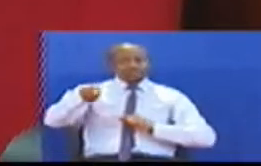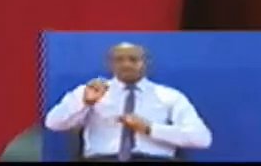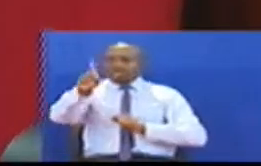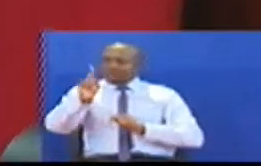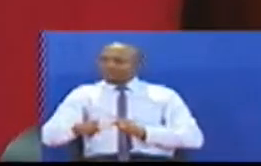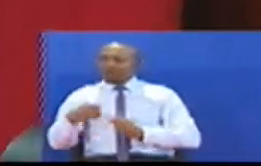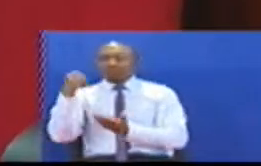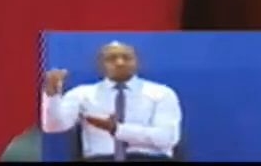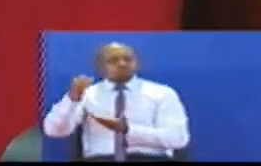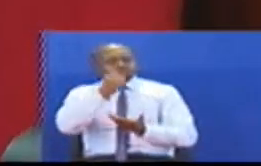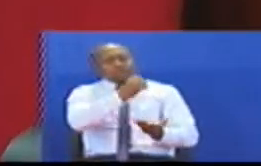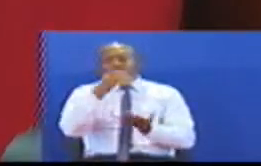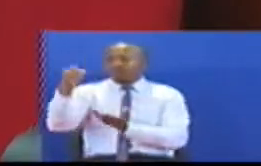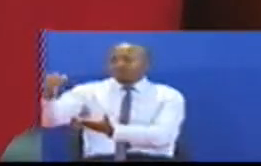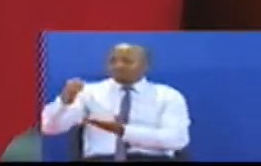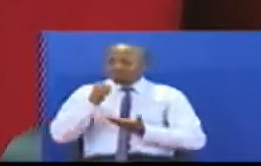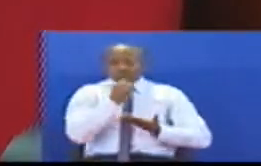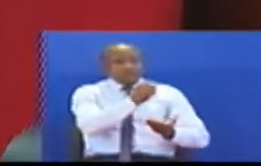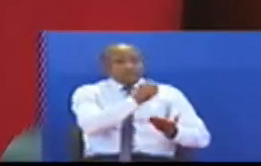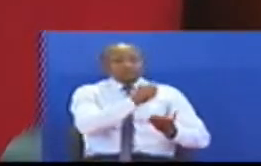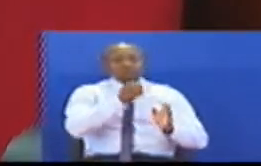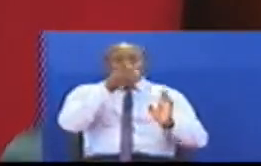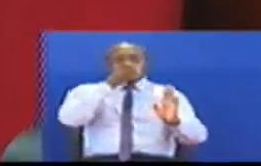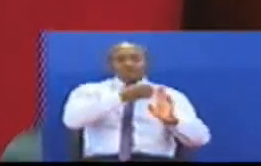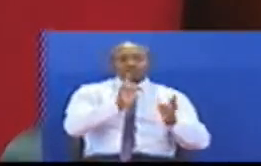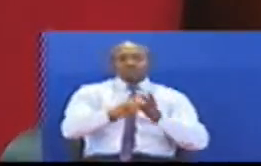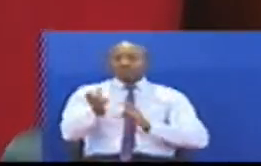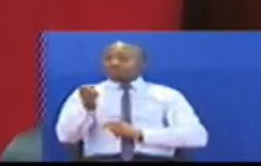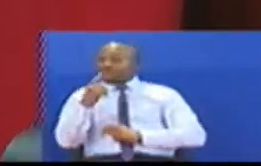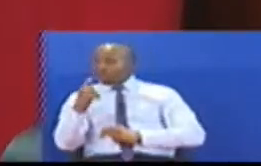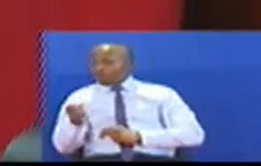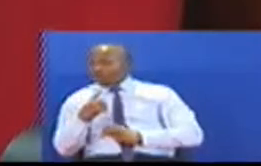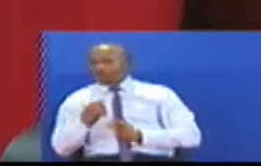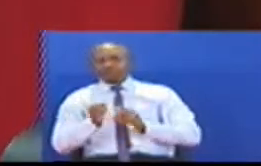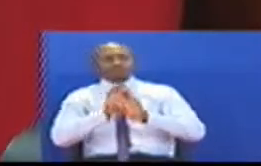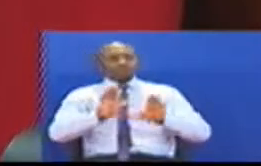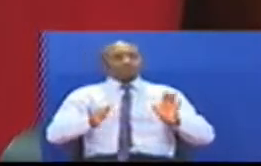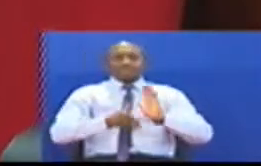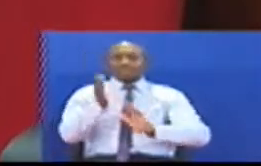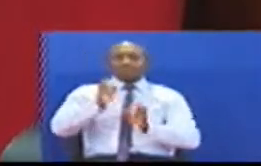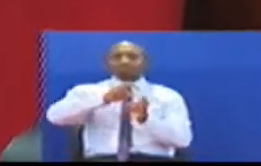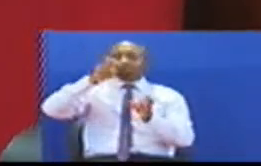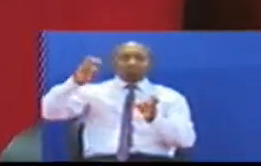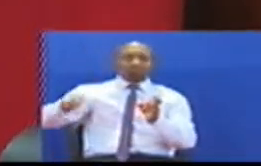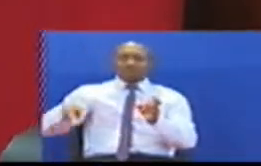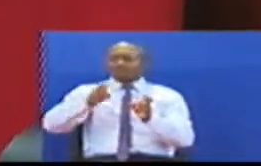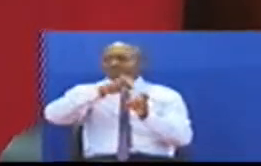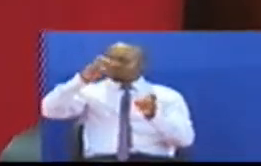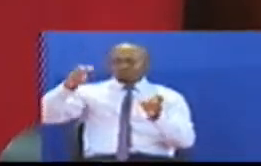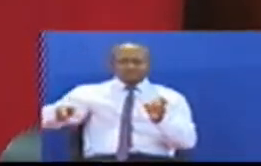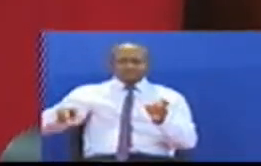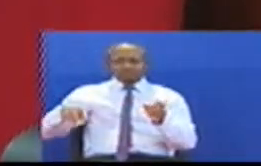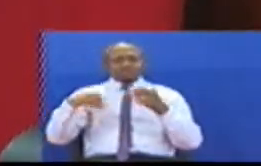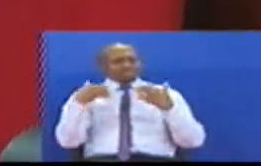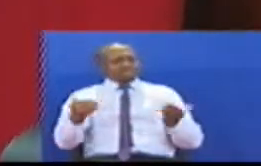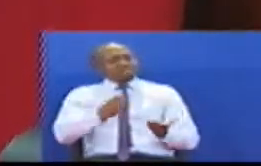wakitoa ufadhili kwa ajili ya dawa na kadhalika wameanza kupungua. Sasa huu mfuko,